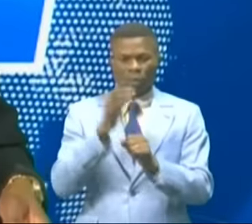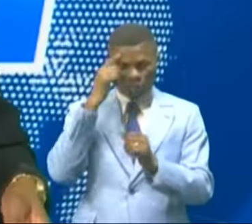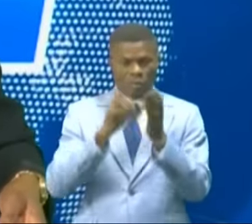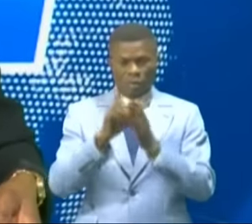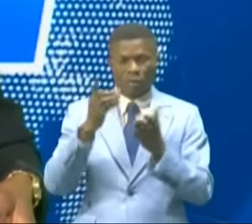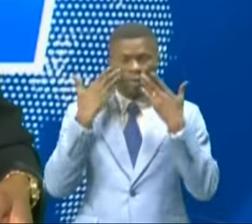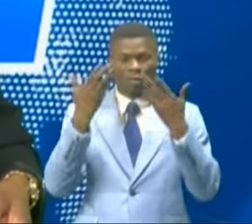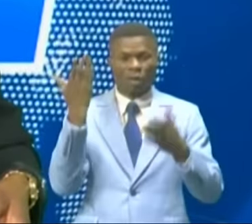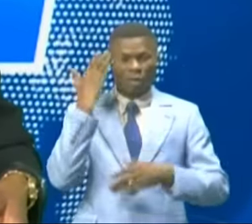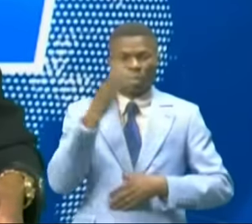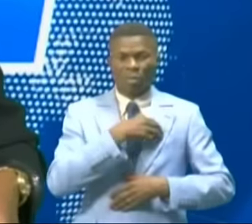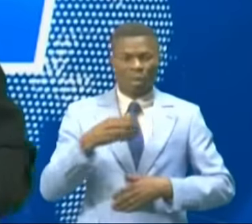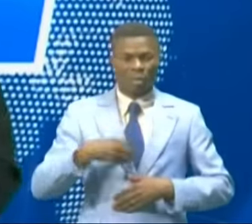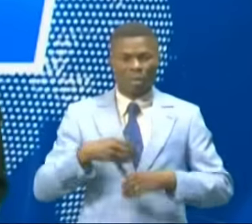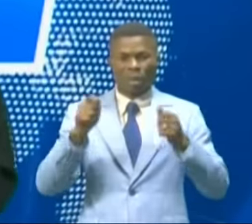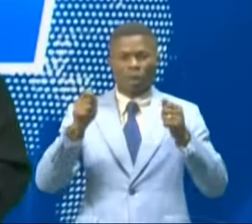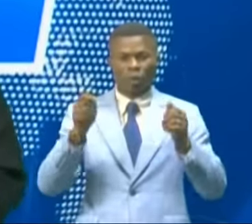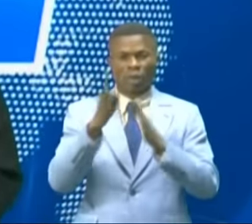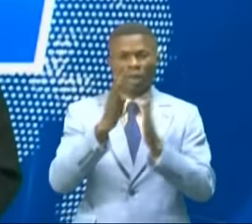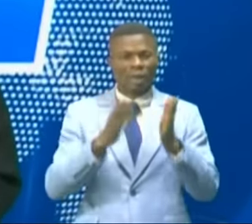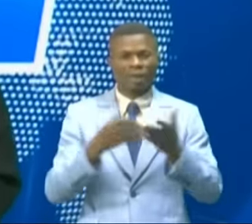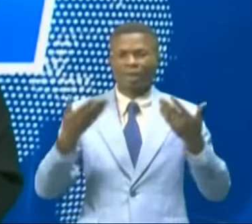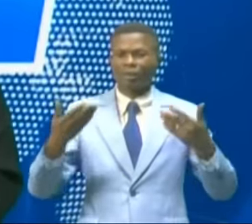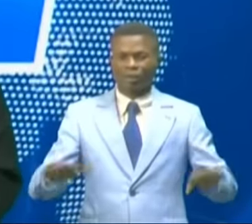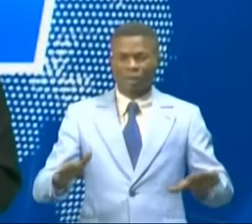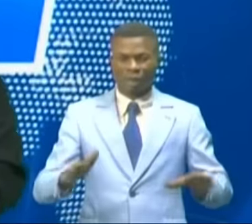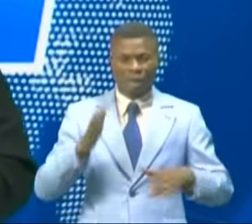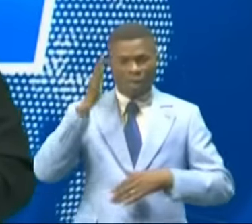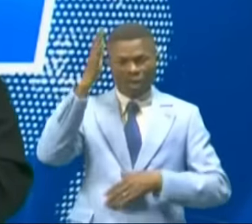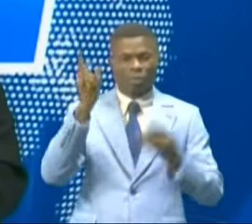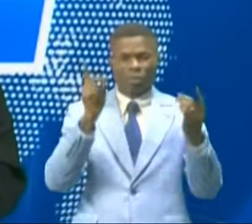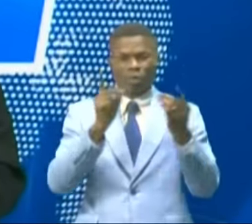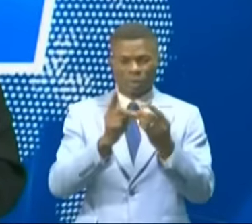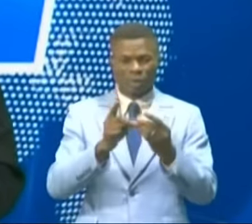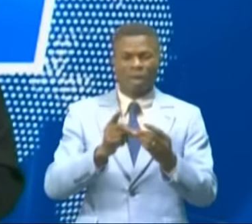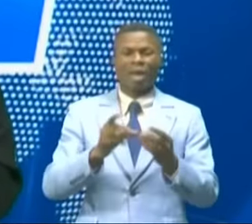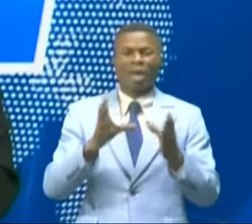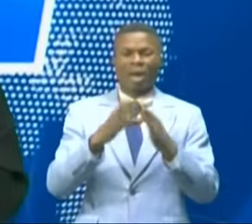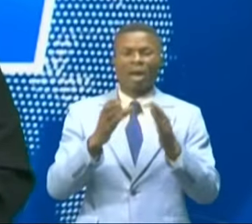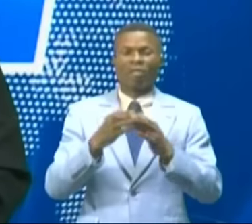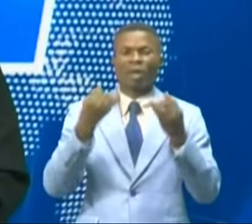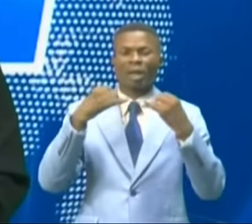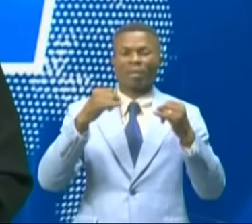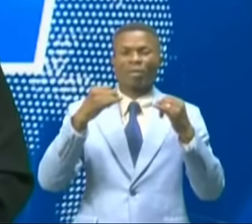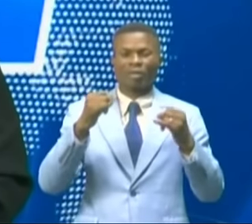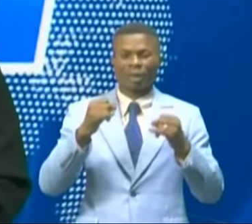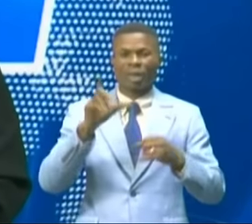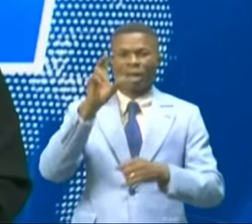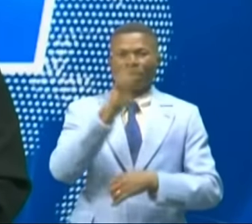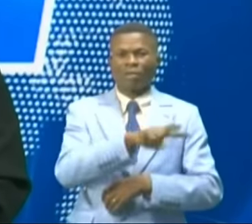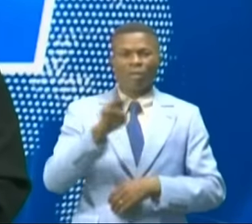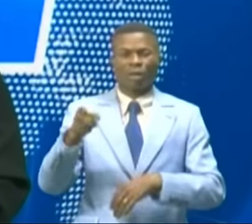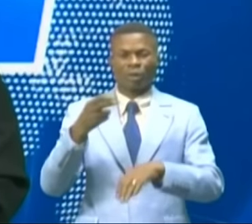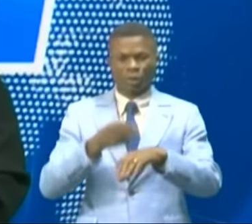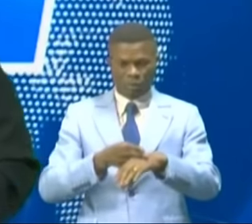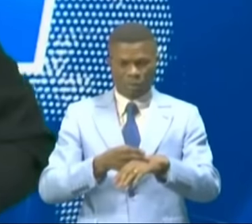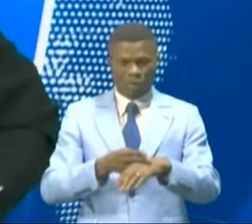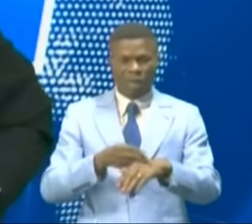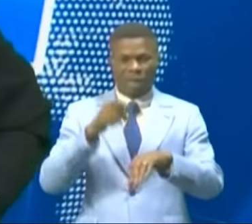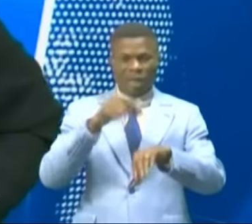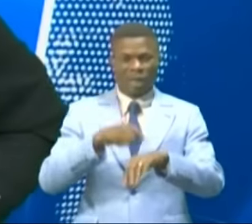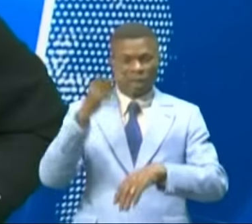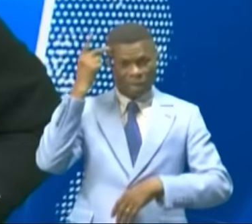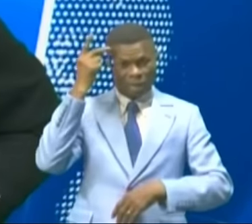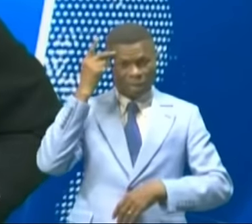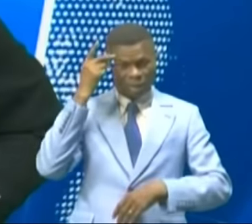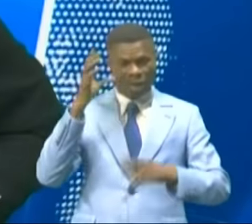Voilà, madame, messieurs, qui boucle complètement ce journal. Le prochain rendez-vous avec l'actualité, c'est à 22h15, heure de